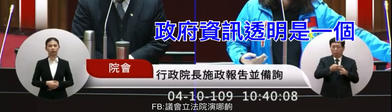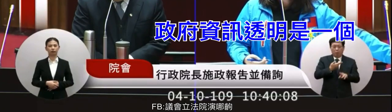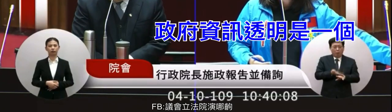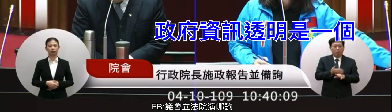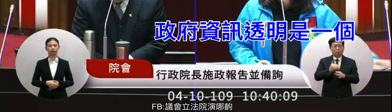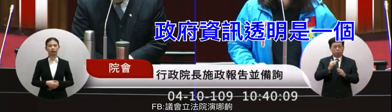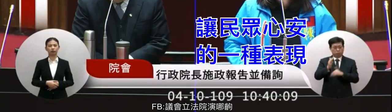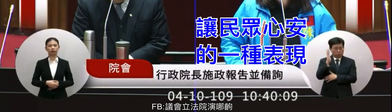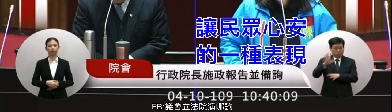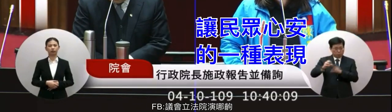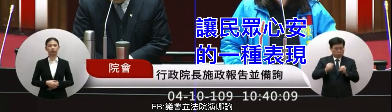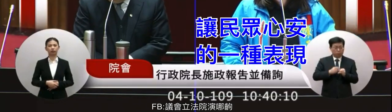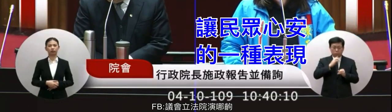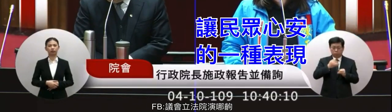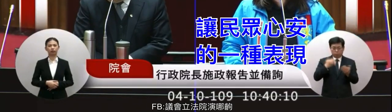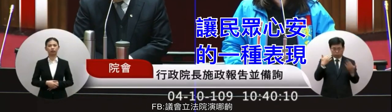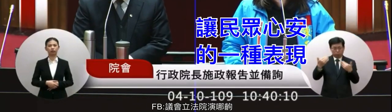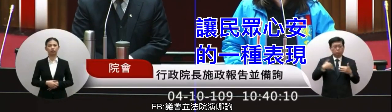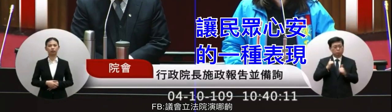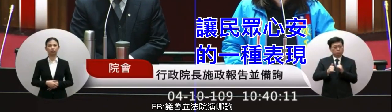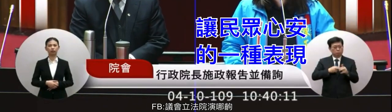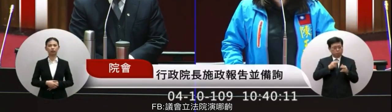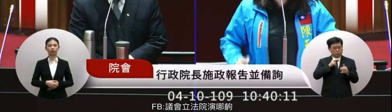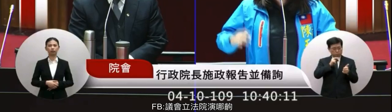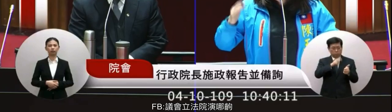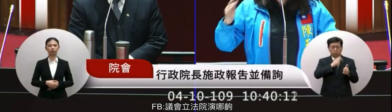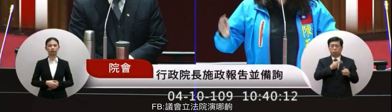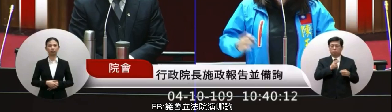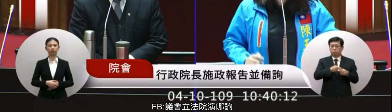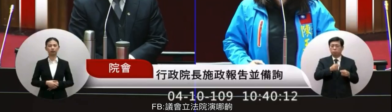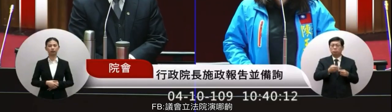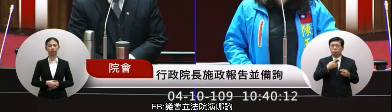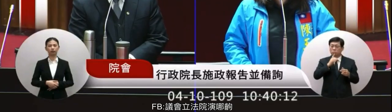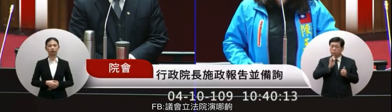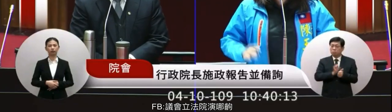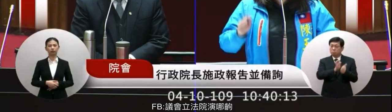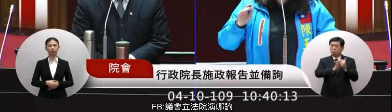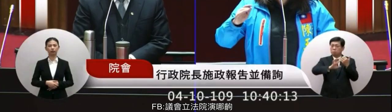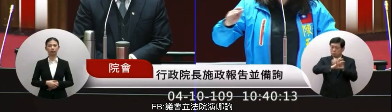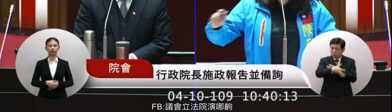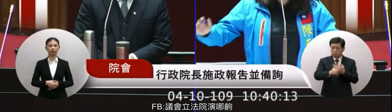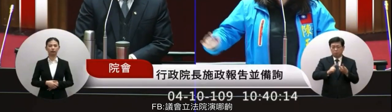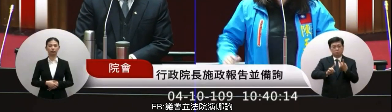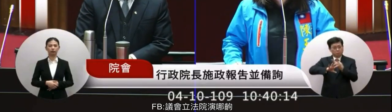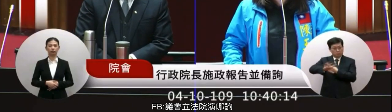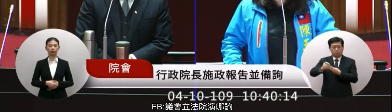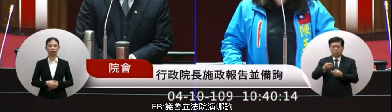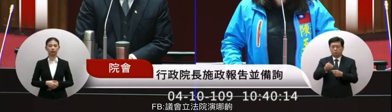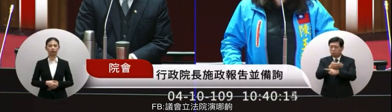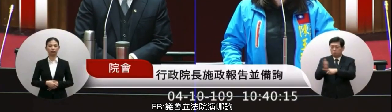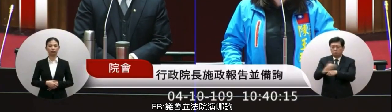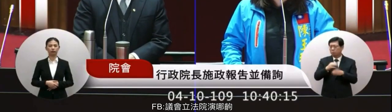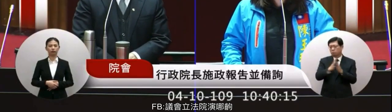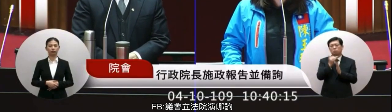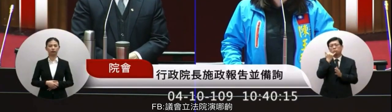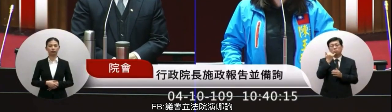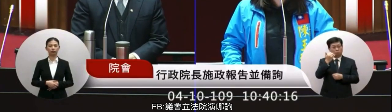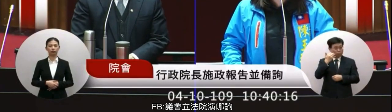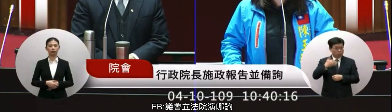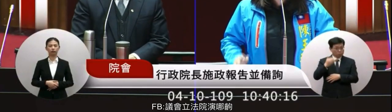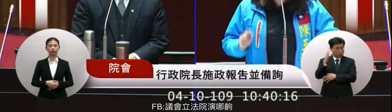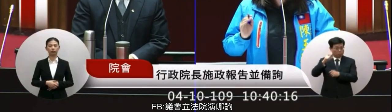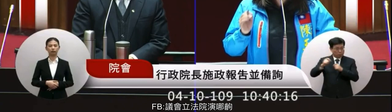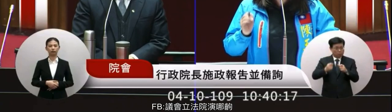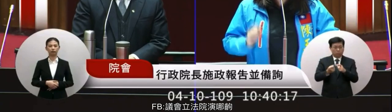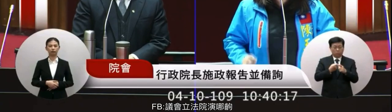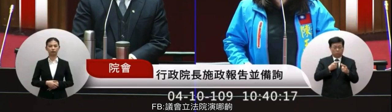讯透明是一个让民众信赖的一种表现，不管我们要援助国外也好，或是要做各项的分配也好，我想如果政策更